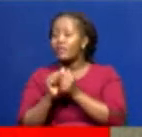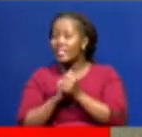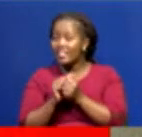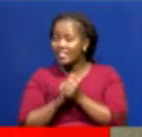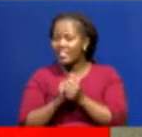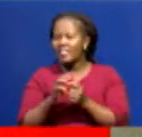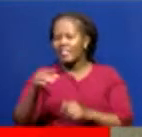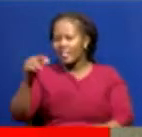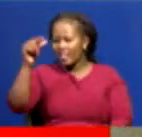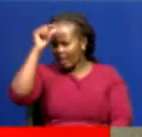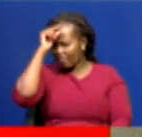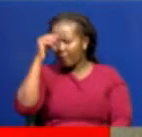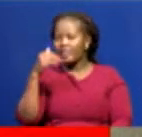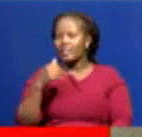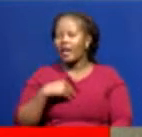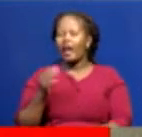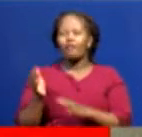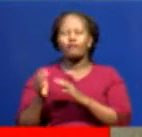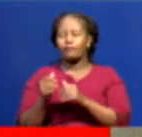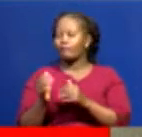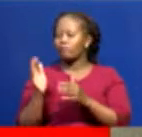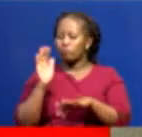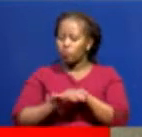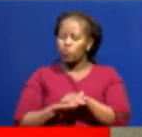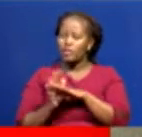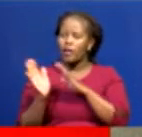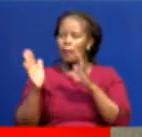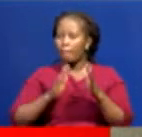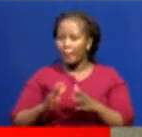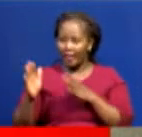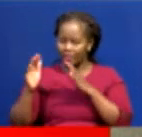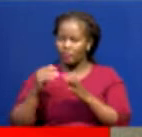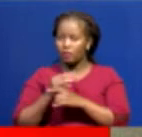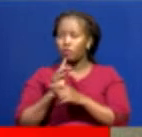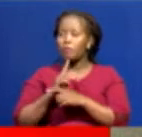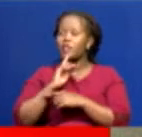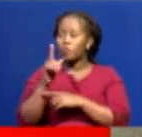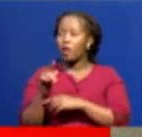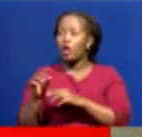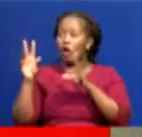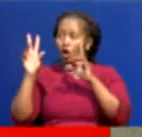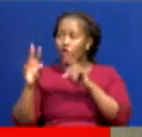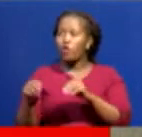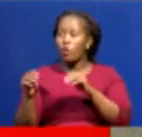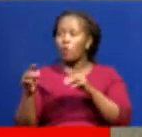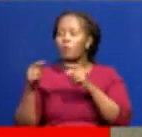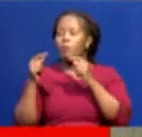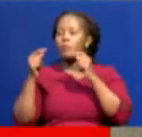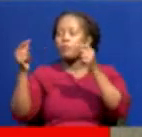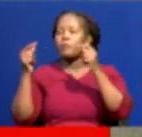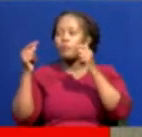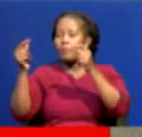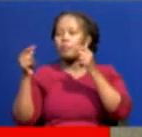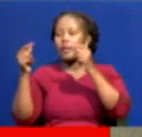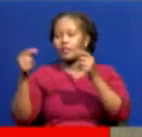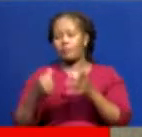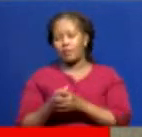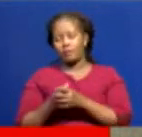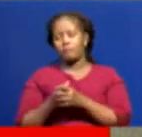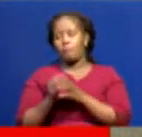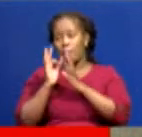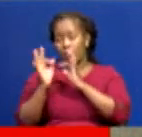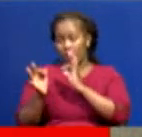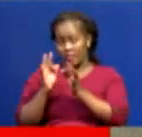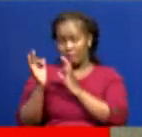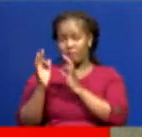serikali imeweka mikakati kabambe ya kuhakikisha hiyo maandamano haitakuwa. Na wale ambao watahusika